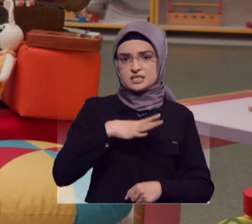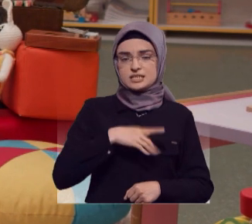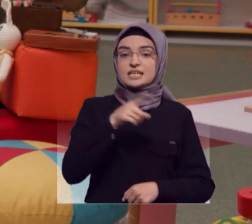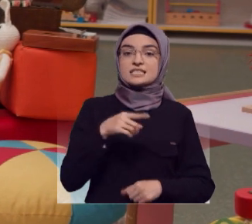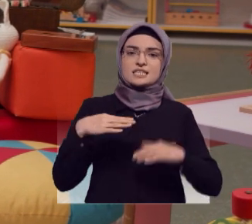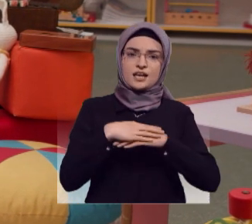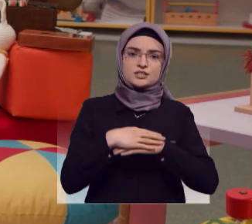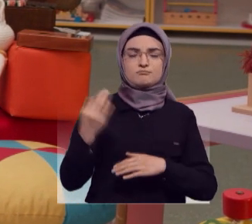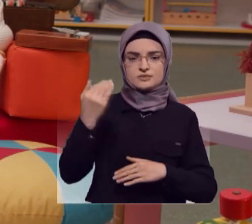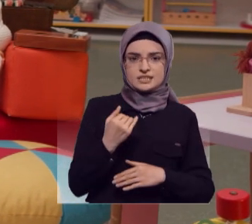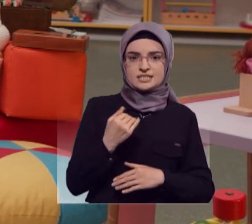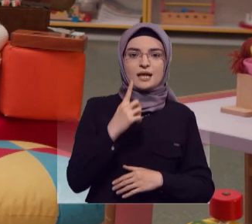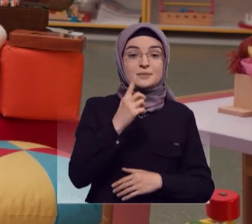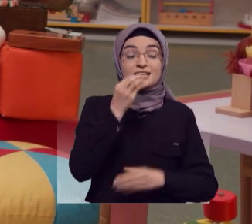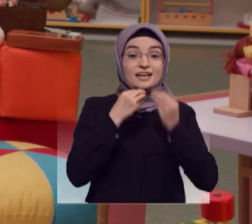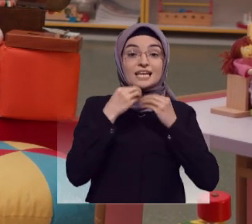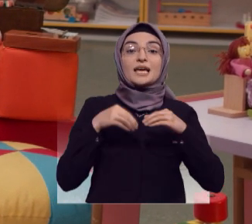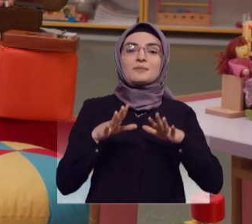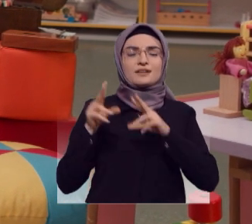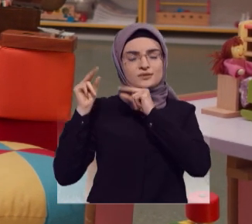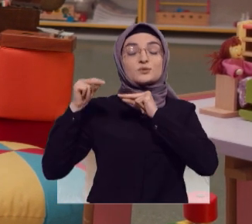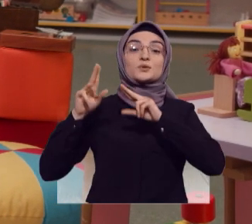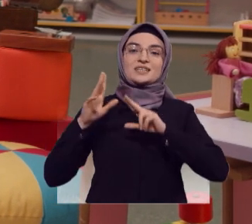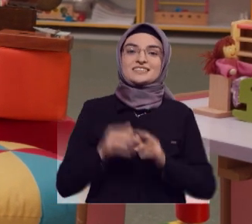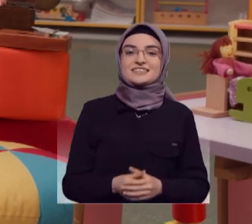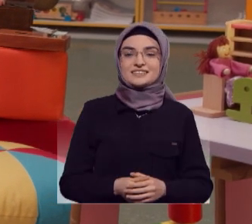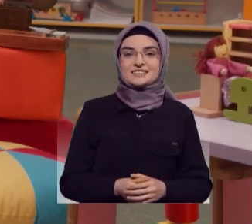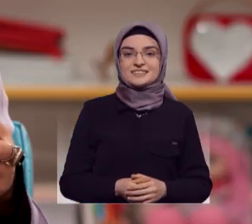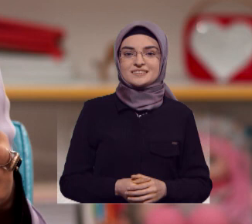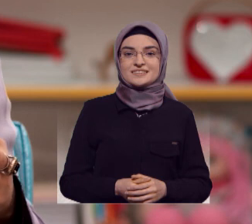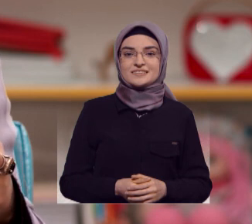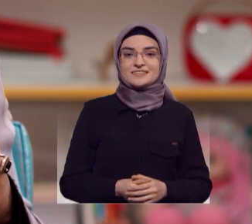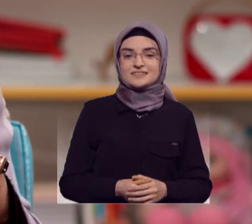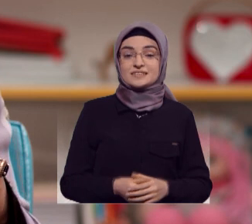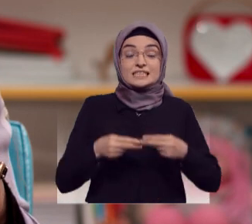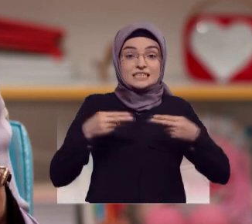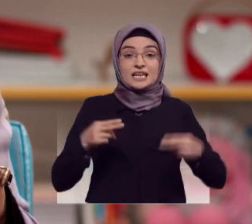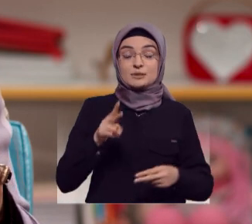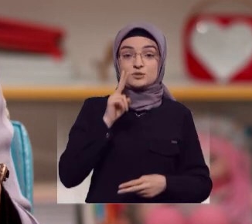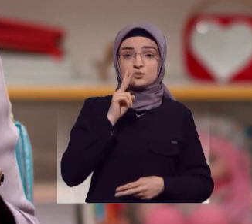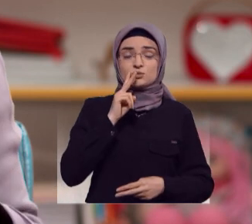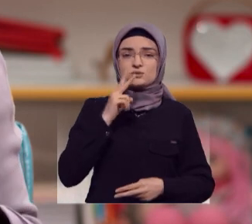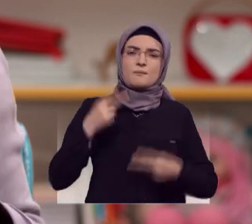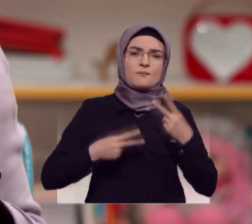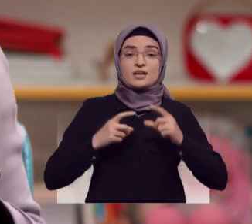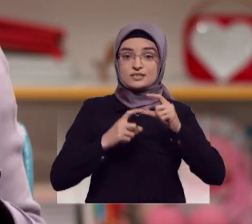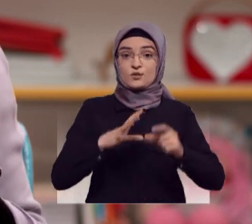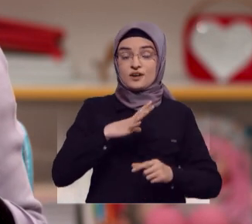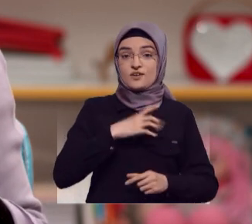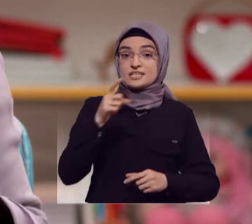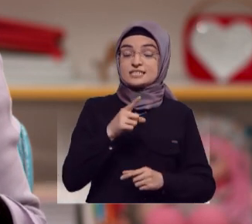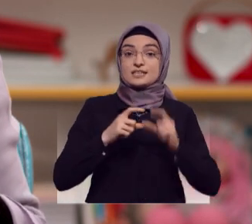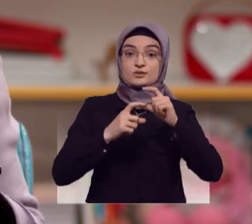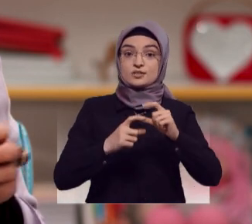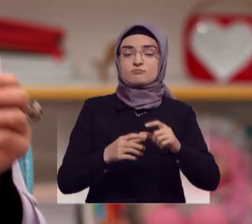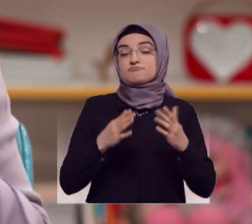ve bu akşam size ceviz alsınlar. Birer tane yemeden uyumayın olur mu çocuklar? Hikayemizin sonunda bazı sorular var. Size